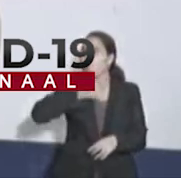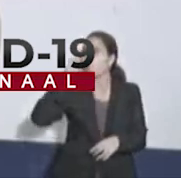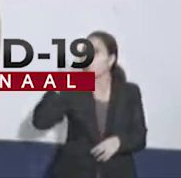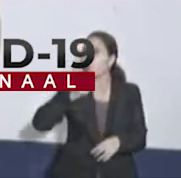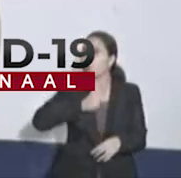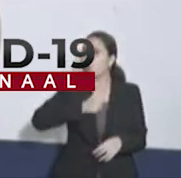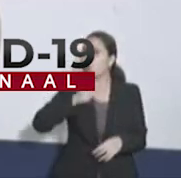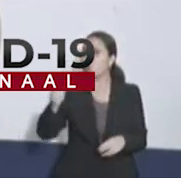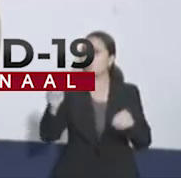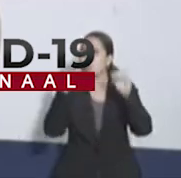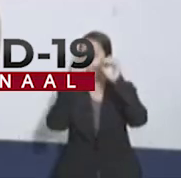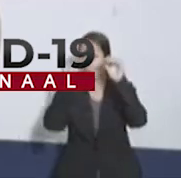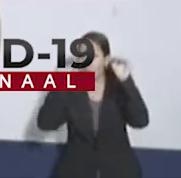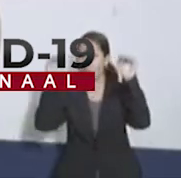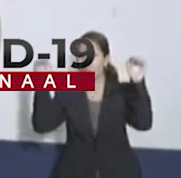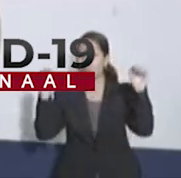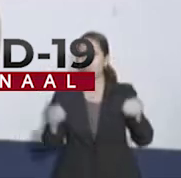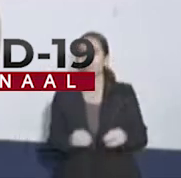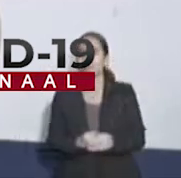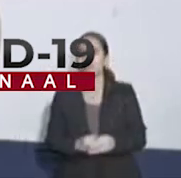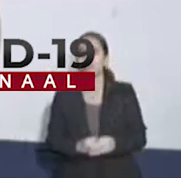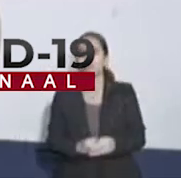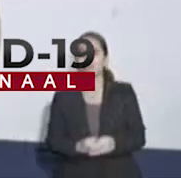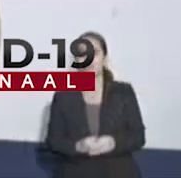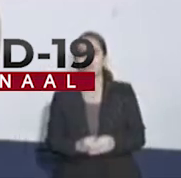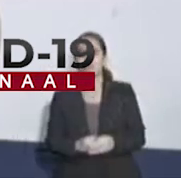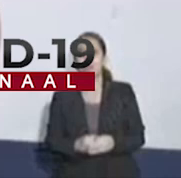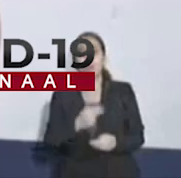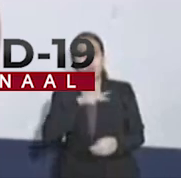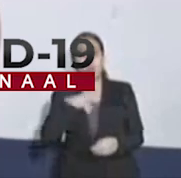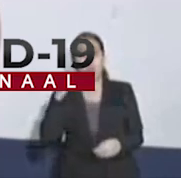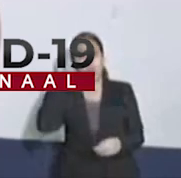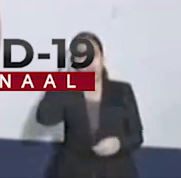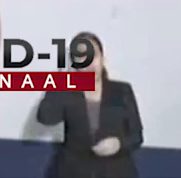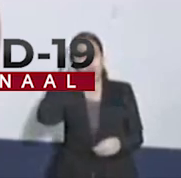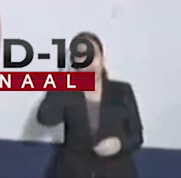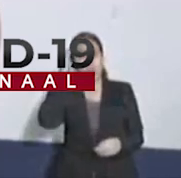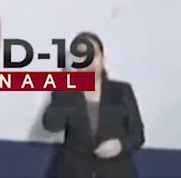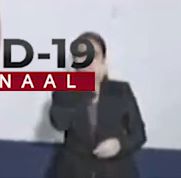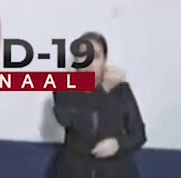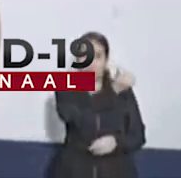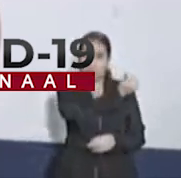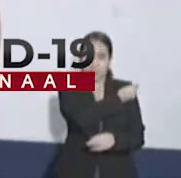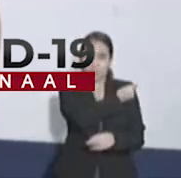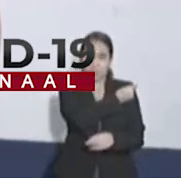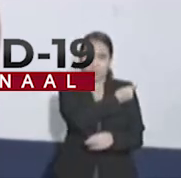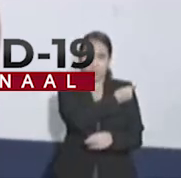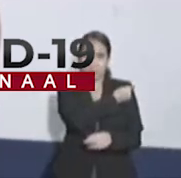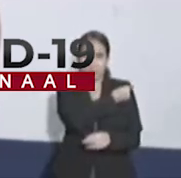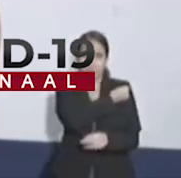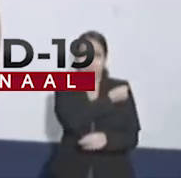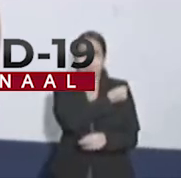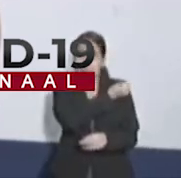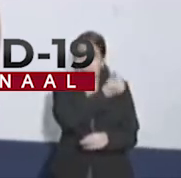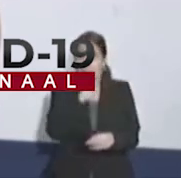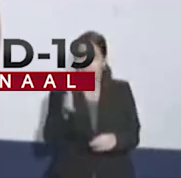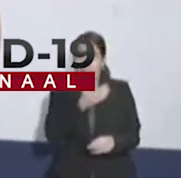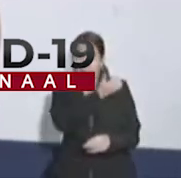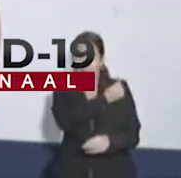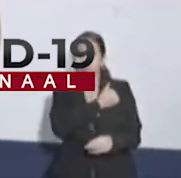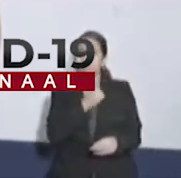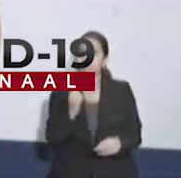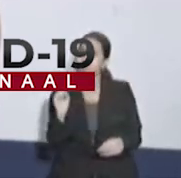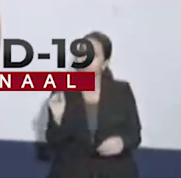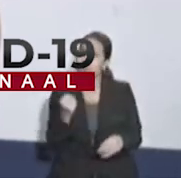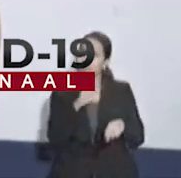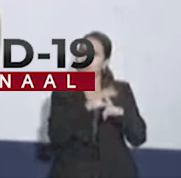laten voorlichten. Want wij weten bijvoorbeeld ook dat een gevaccineerde wel degelijk besmet kan raken, maar we weten